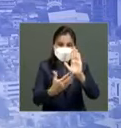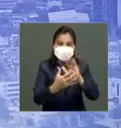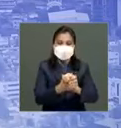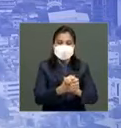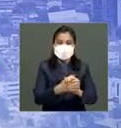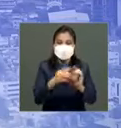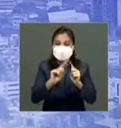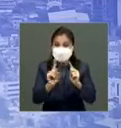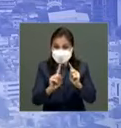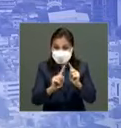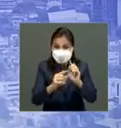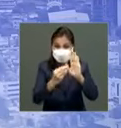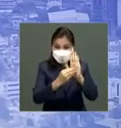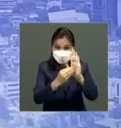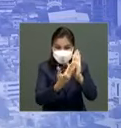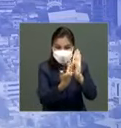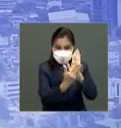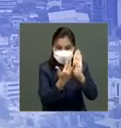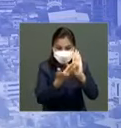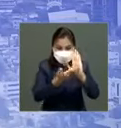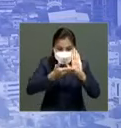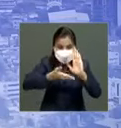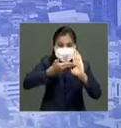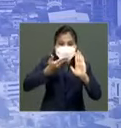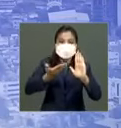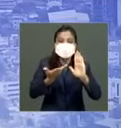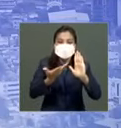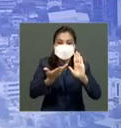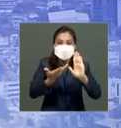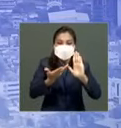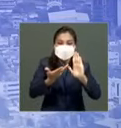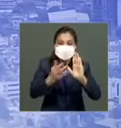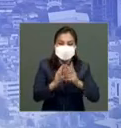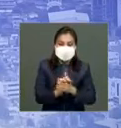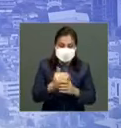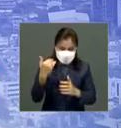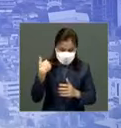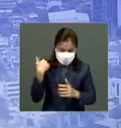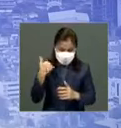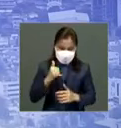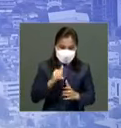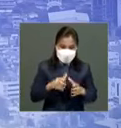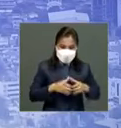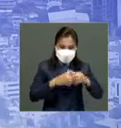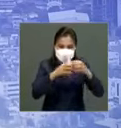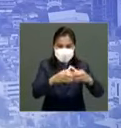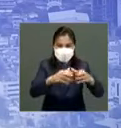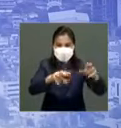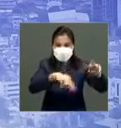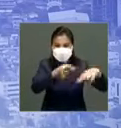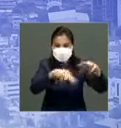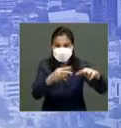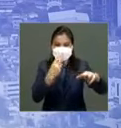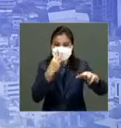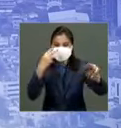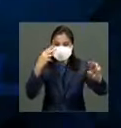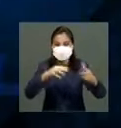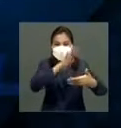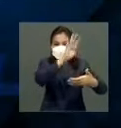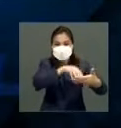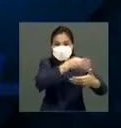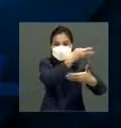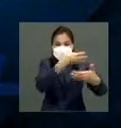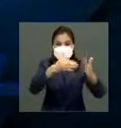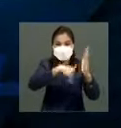นะครับซึ่งในสถานที่ต่างๆเหล่านี้นะครับจะมีการออกไปตรวจนะครับผมขออนุญาตเอาขึ้นตารางที่เป็นสีเ